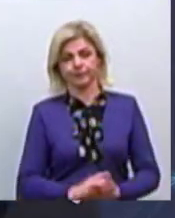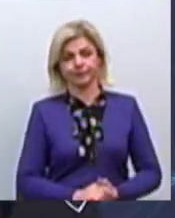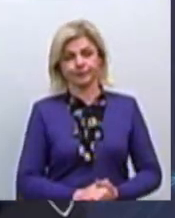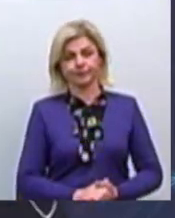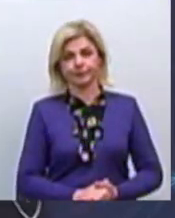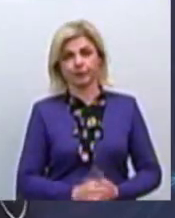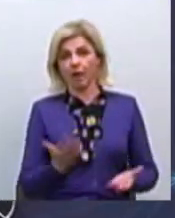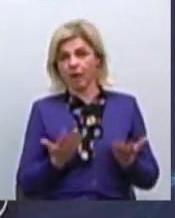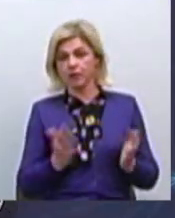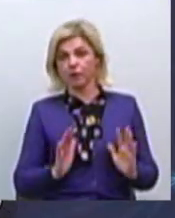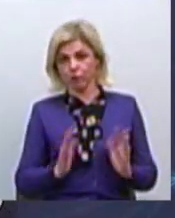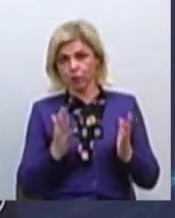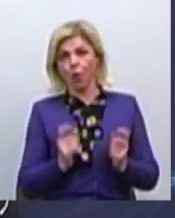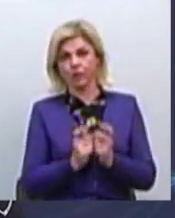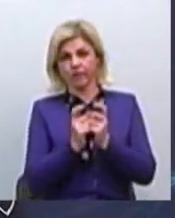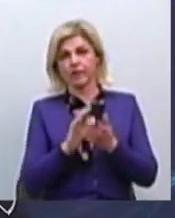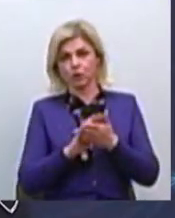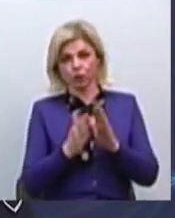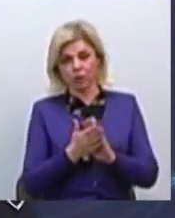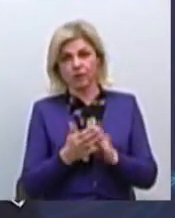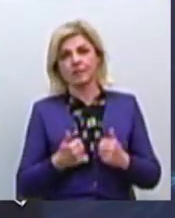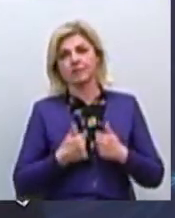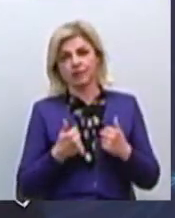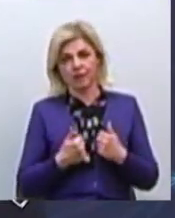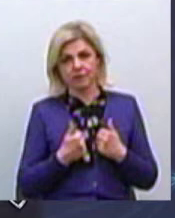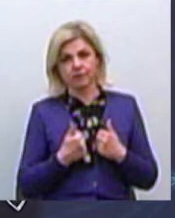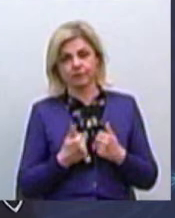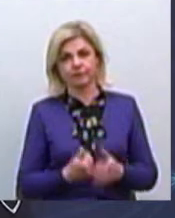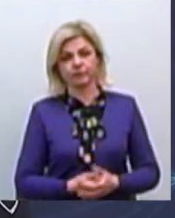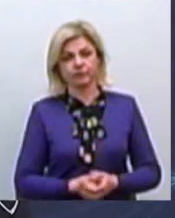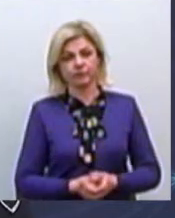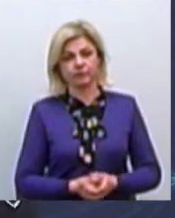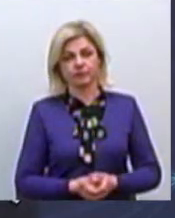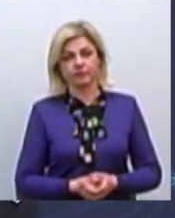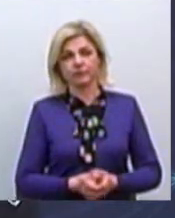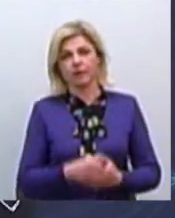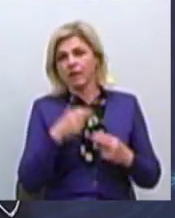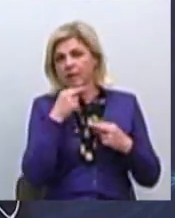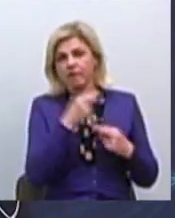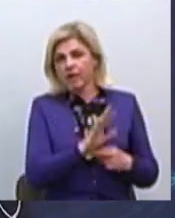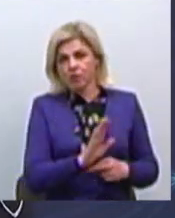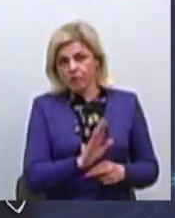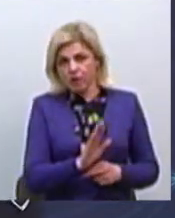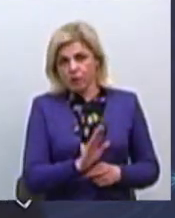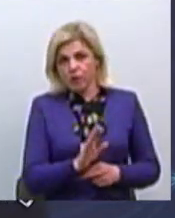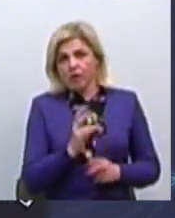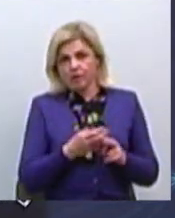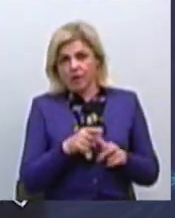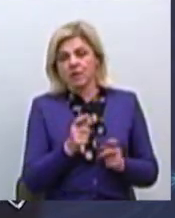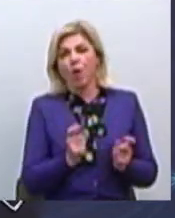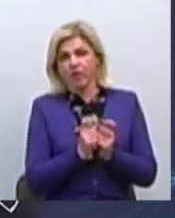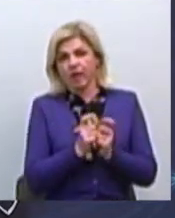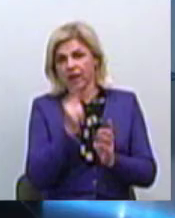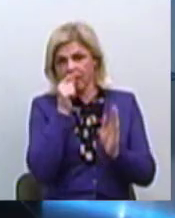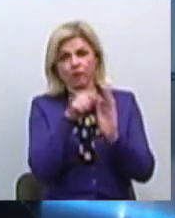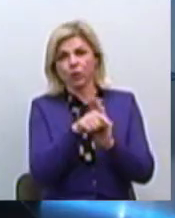Якщо виникає конфліктна ситуація, старатись не звертати увагу, не включатись